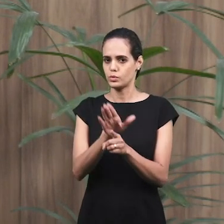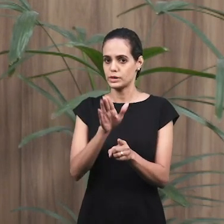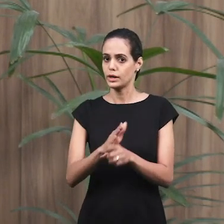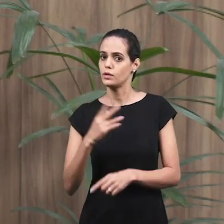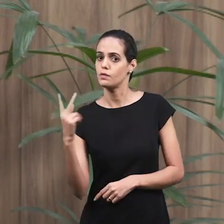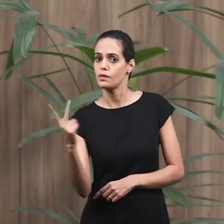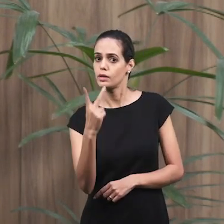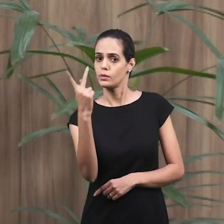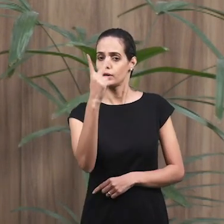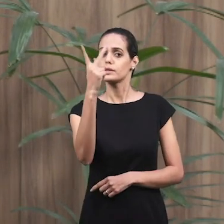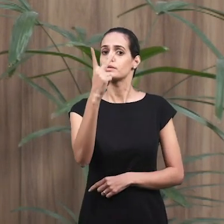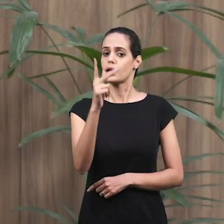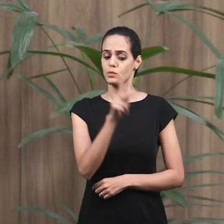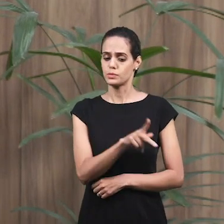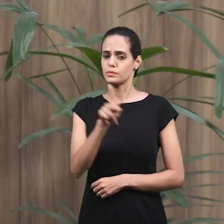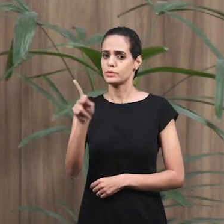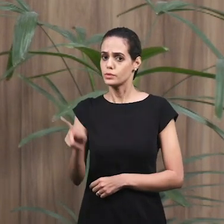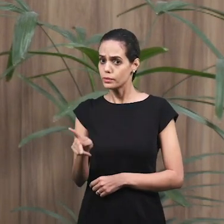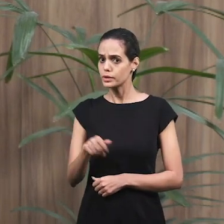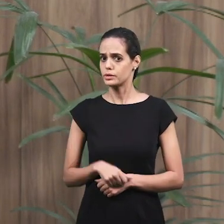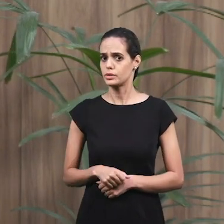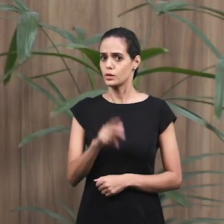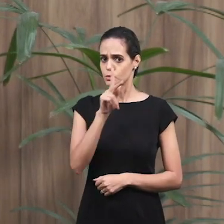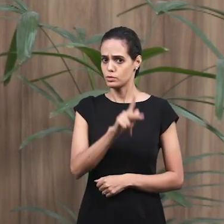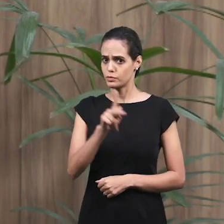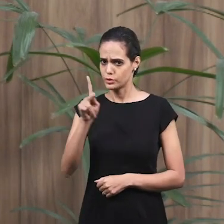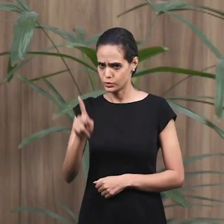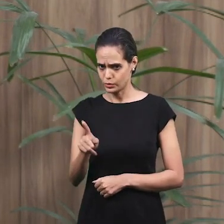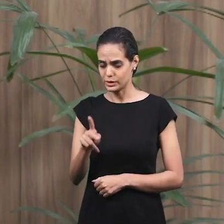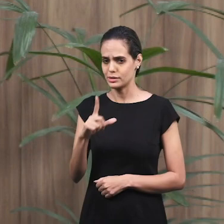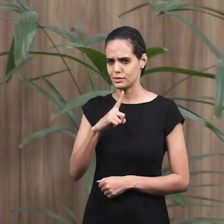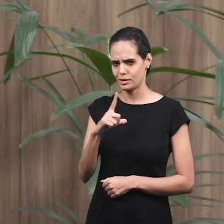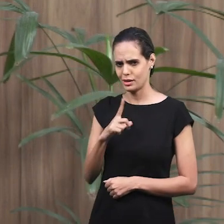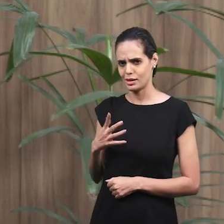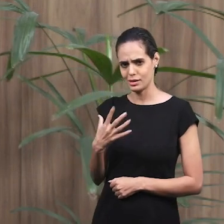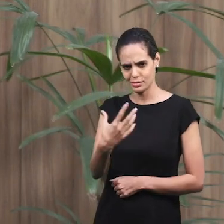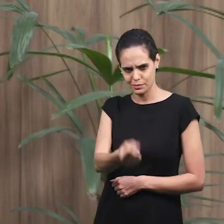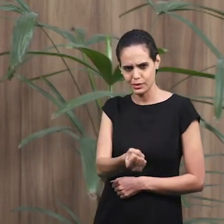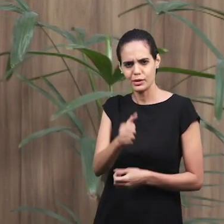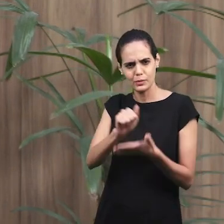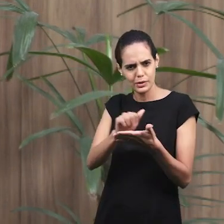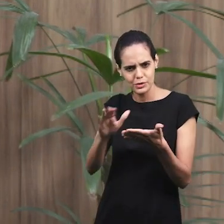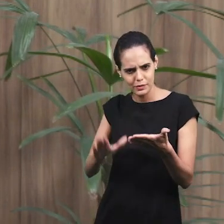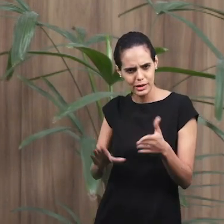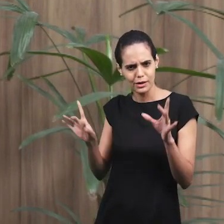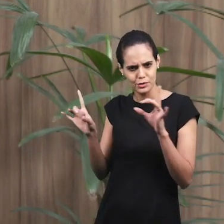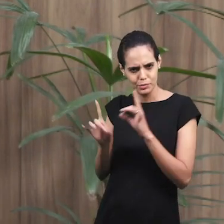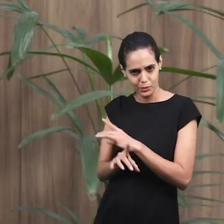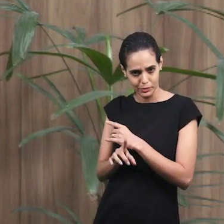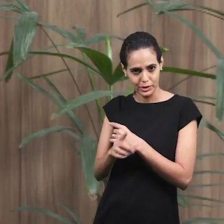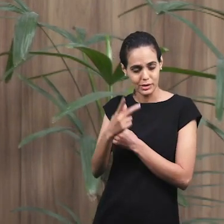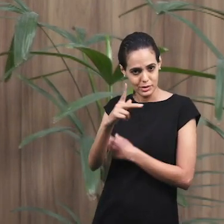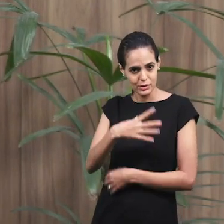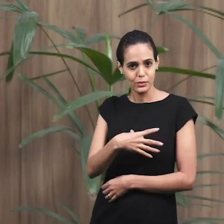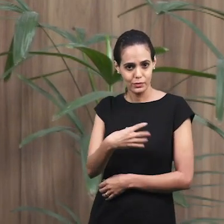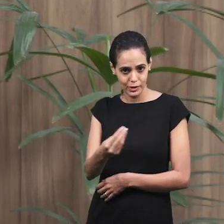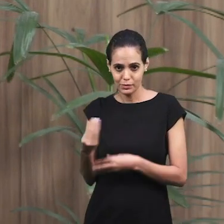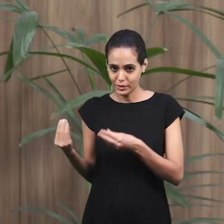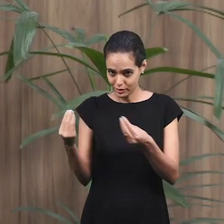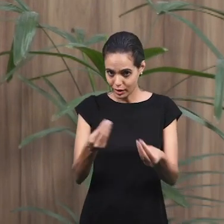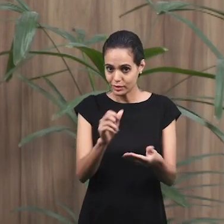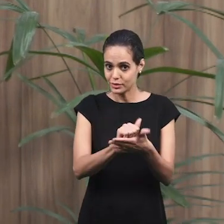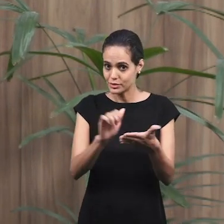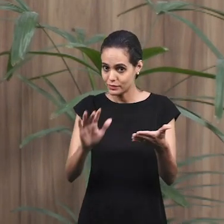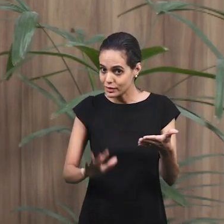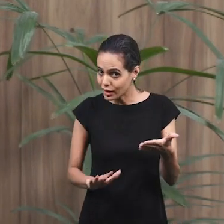professeurs reçoivent le retour de l'activité de nos enfants, donc à la mesure du possible, aider à rendre les activités demandées,